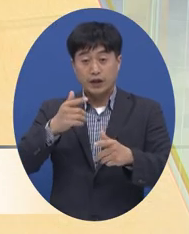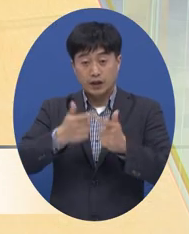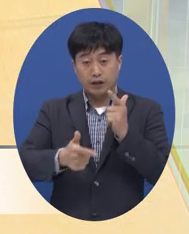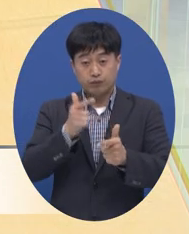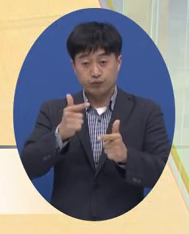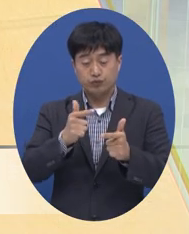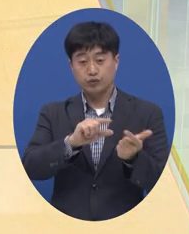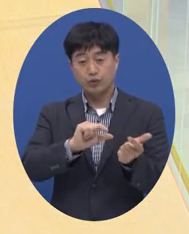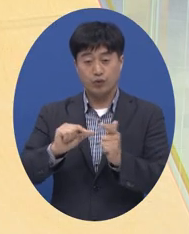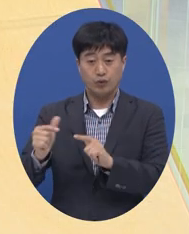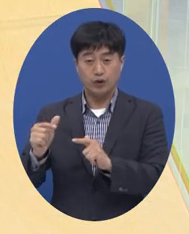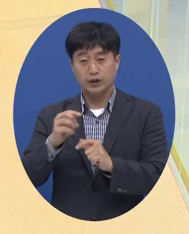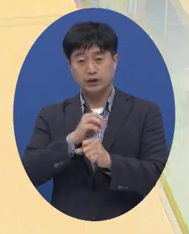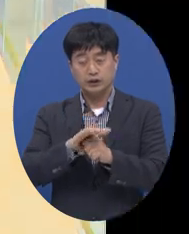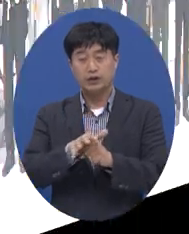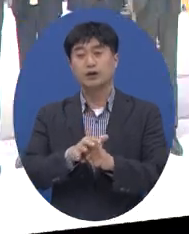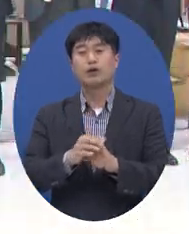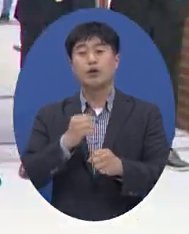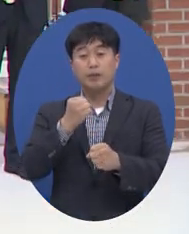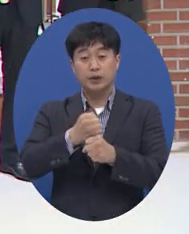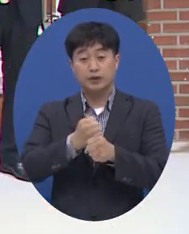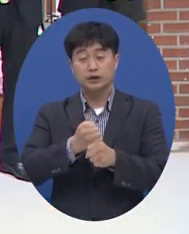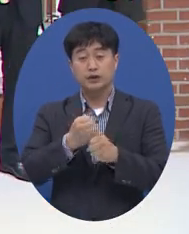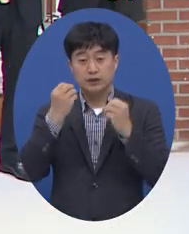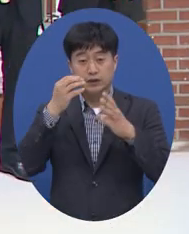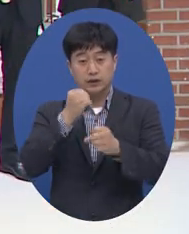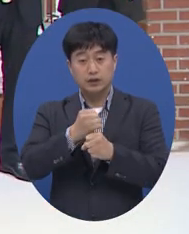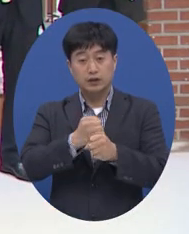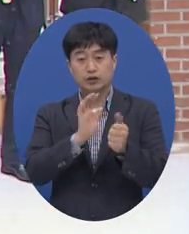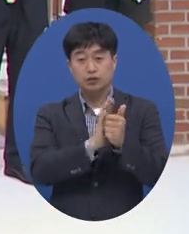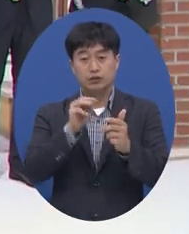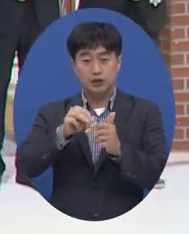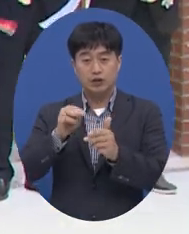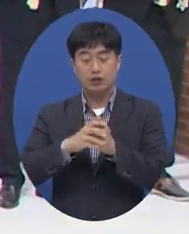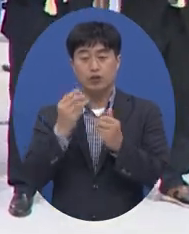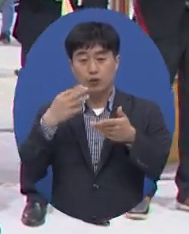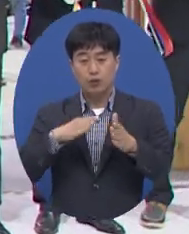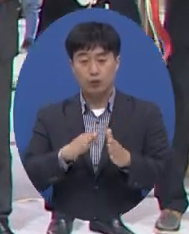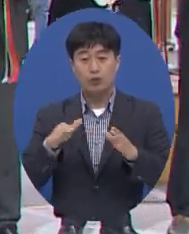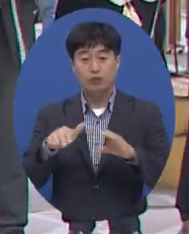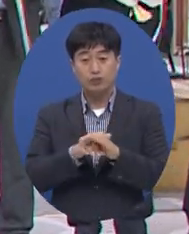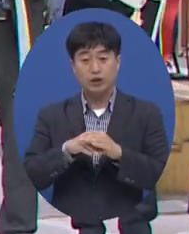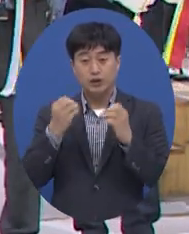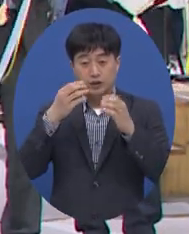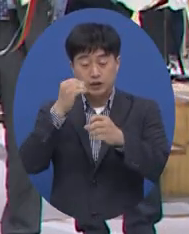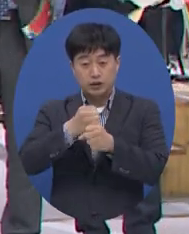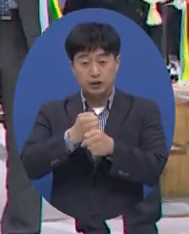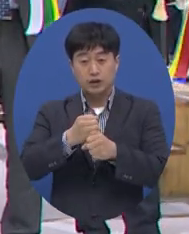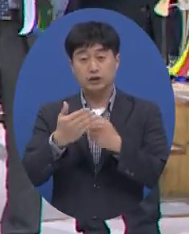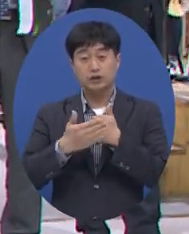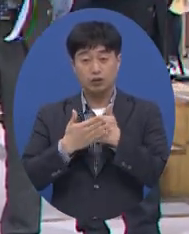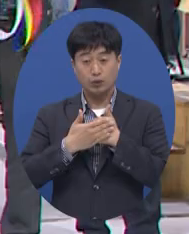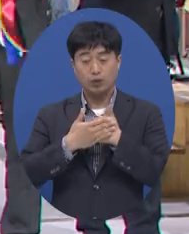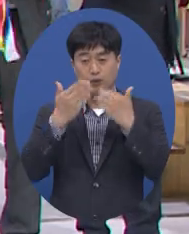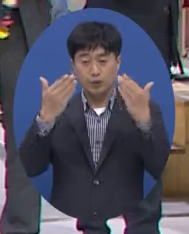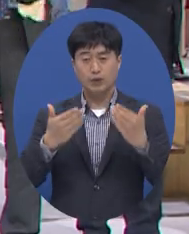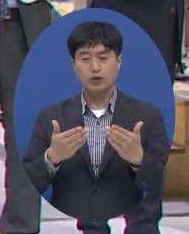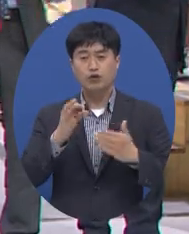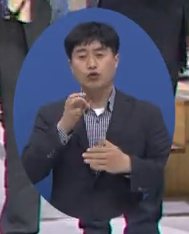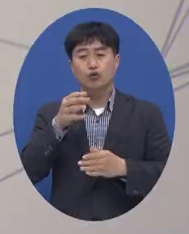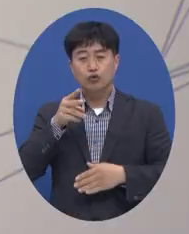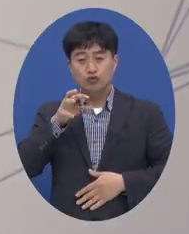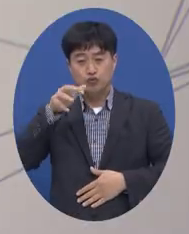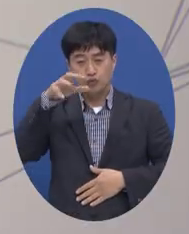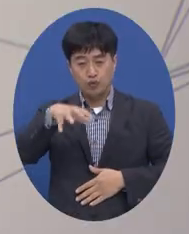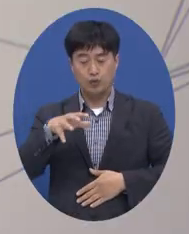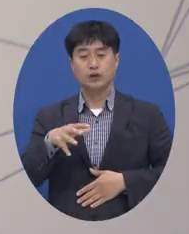자리한 경기공예창작지원센터. 경기도와 문화체육관광부의 지원을 받아 전국 최초로 여주 도자 세상의 자리를